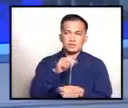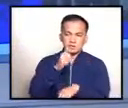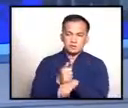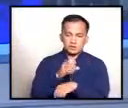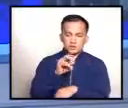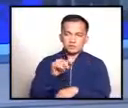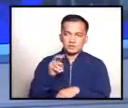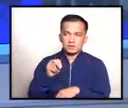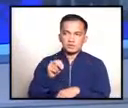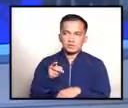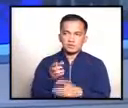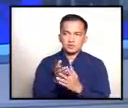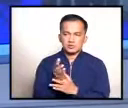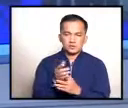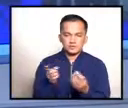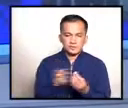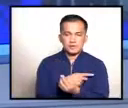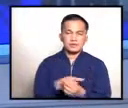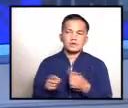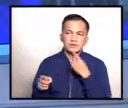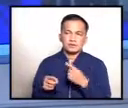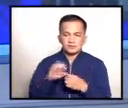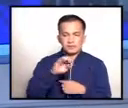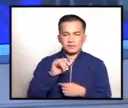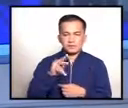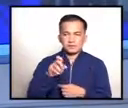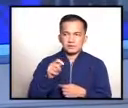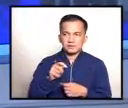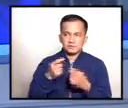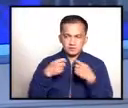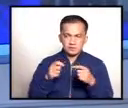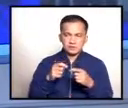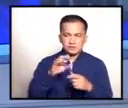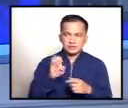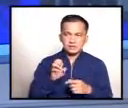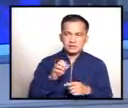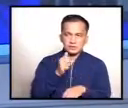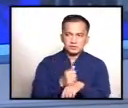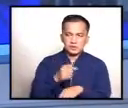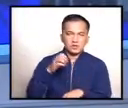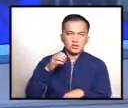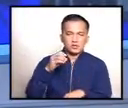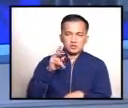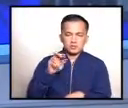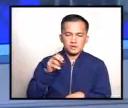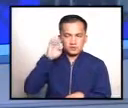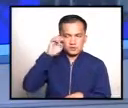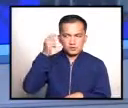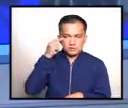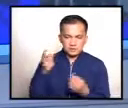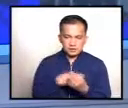ombudsman sa pamamagitan ng impeachment. Nasubukan po yan sa kaso ni Deputy Ombudsman Emilio Gonzalez na pinatatanggal dati ng Malacanang